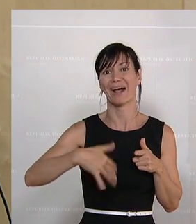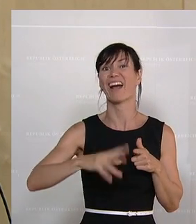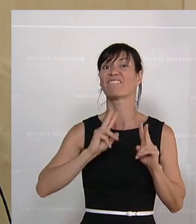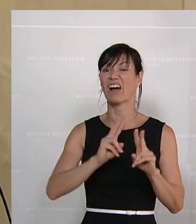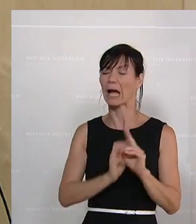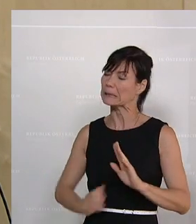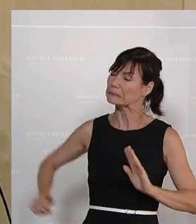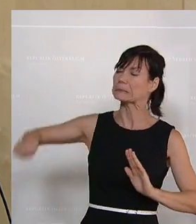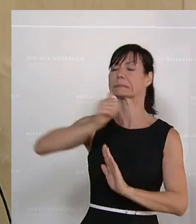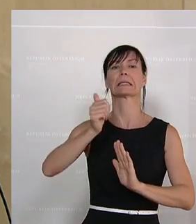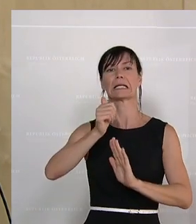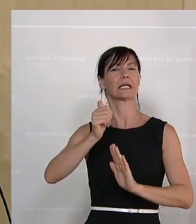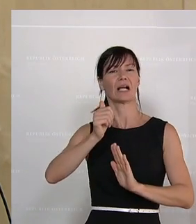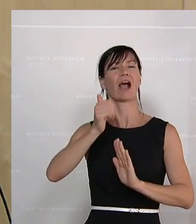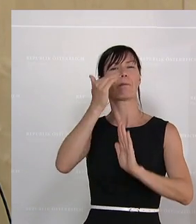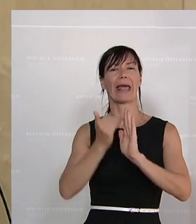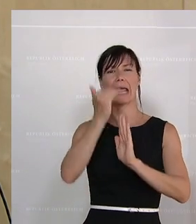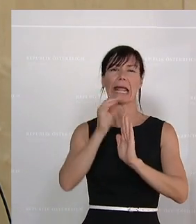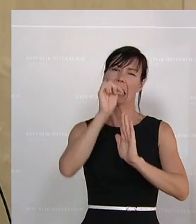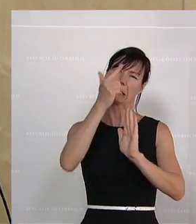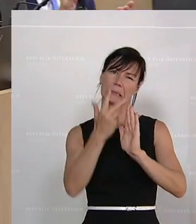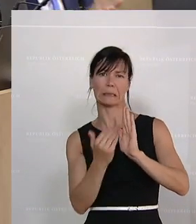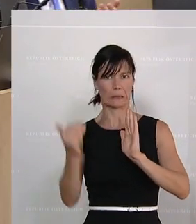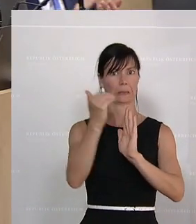vorne dabei wir haben